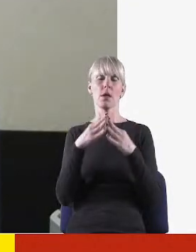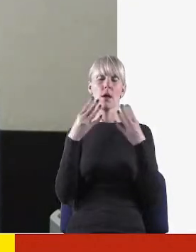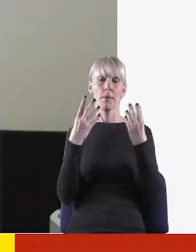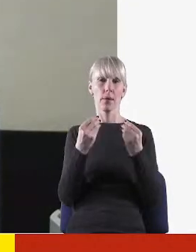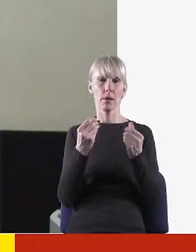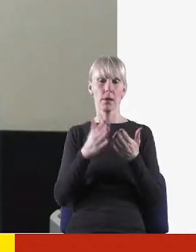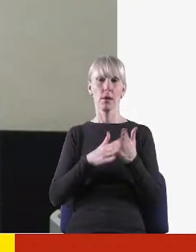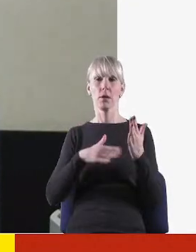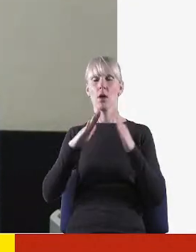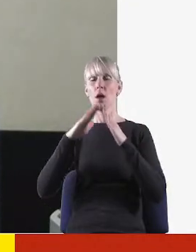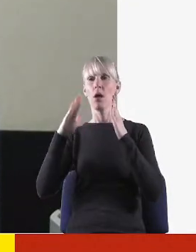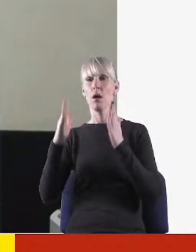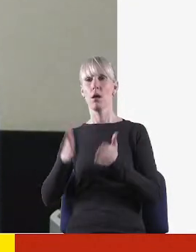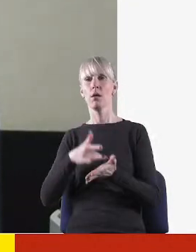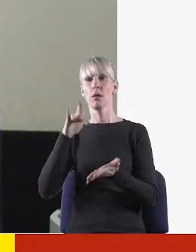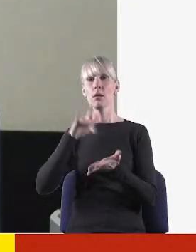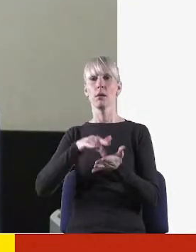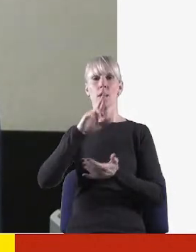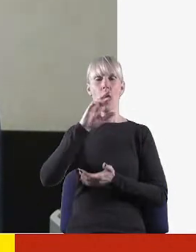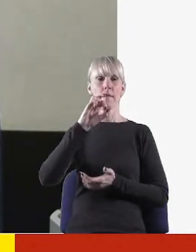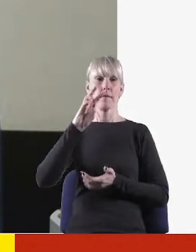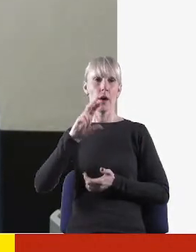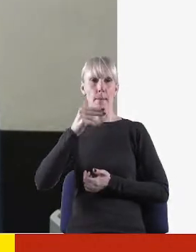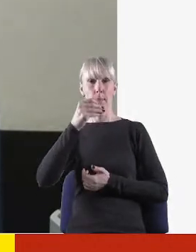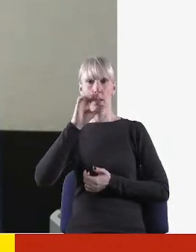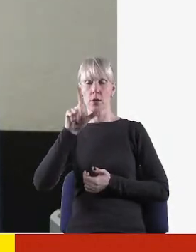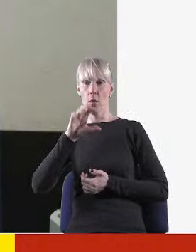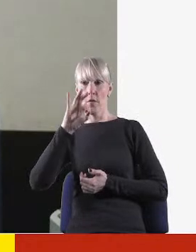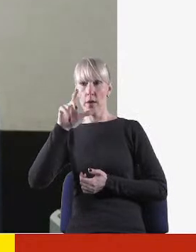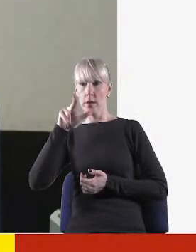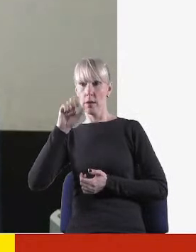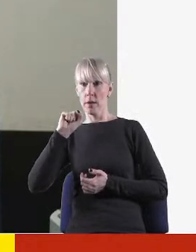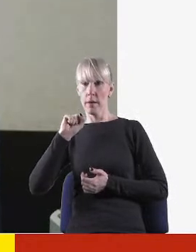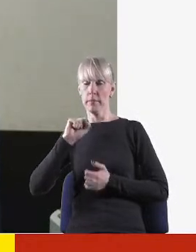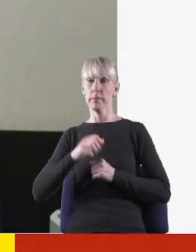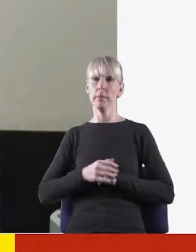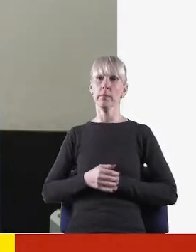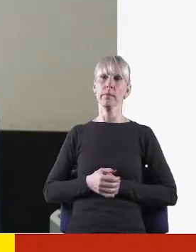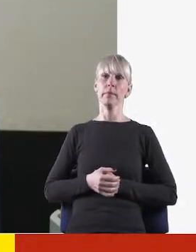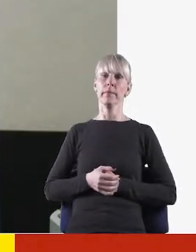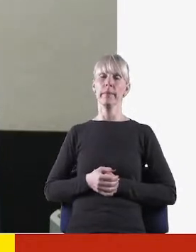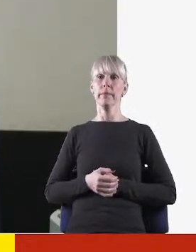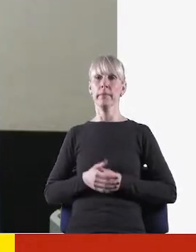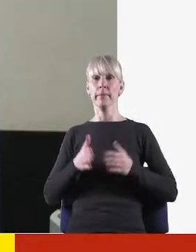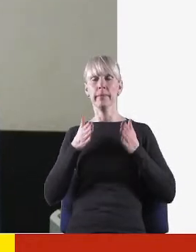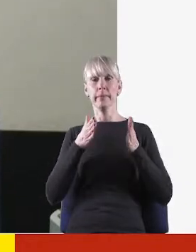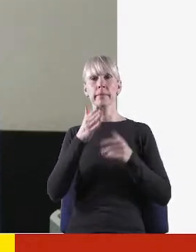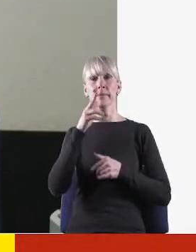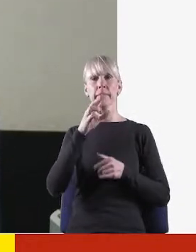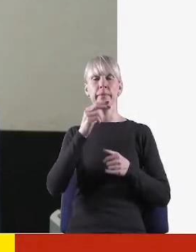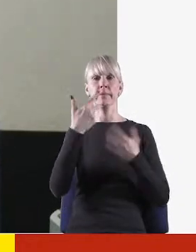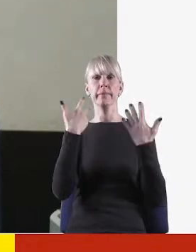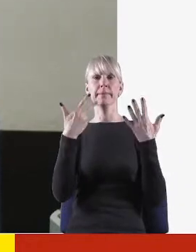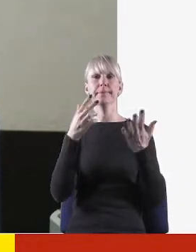przy Jeżowskiej 10 w Rawie Mazowieckiej. No też mamy 8 września